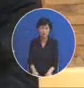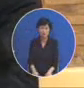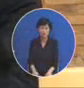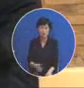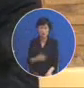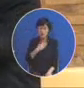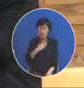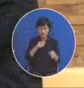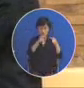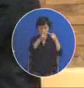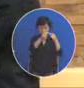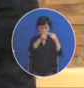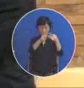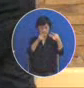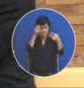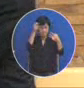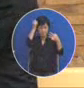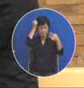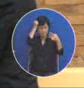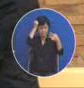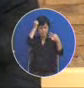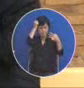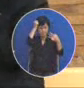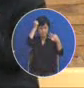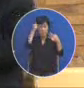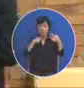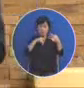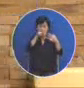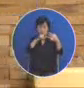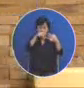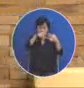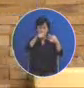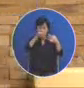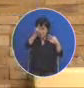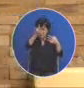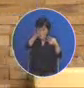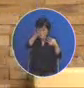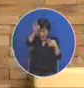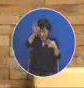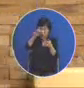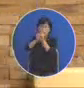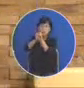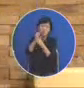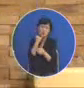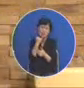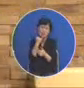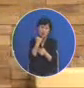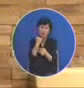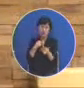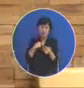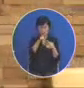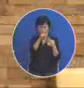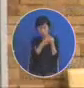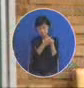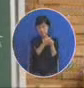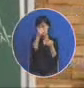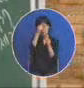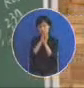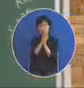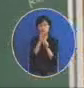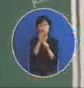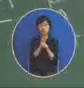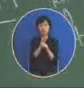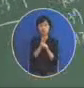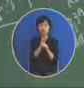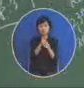237 nations. Hold on to this covenant. 저는 이 세 개 다 잡겠어요. 여러분 언약 하나 딱 붙잡았어요. If it were me, I would hold on to all three. But you must really hold on to the covenant.